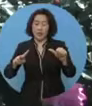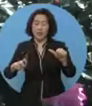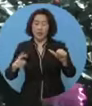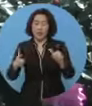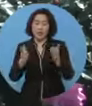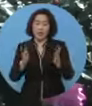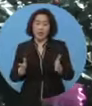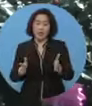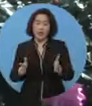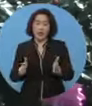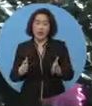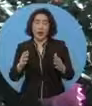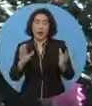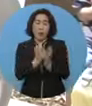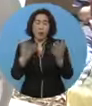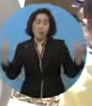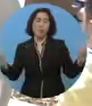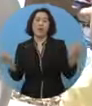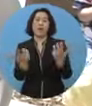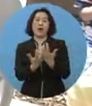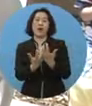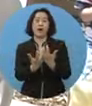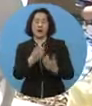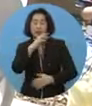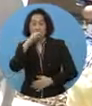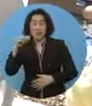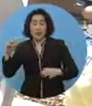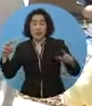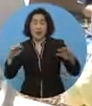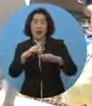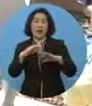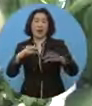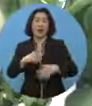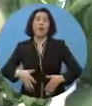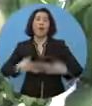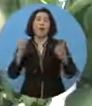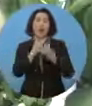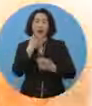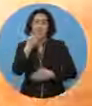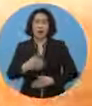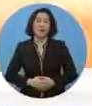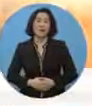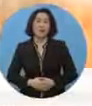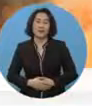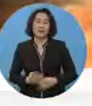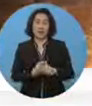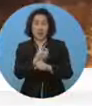26일까지 수 천만 송이 의 장미가 뿜어내는 향기로운 봄을 만나 볼 수 있습니다